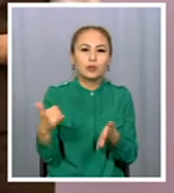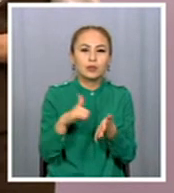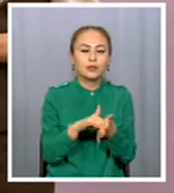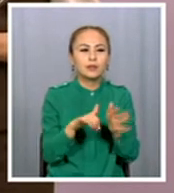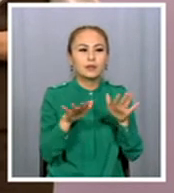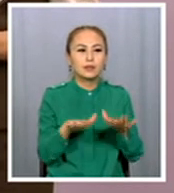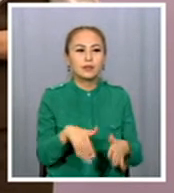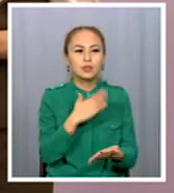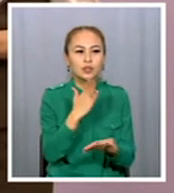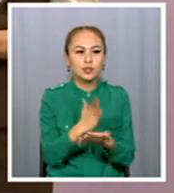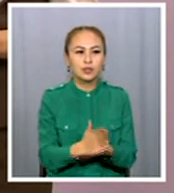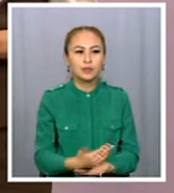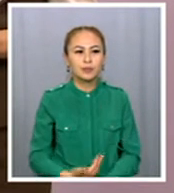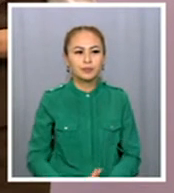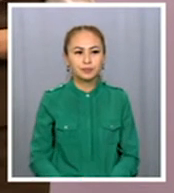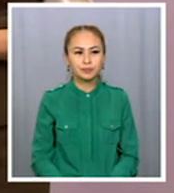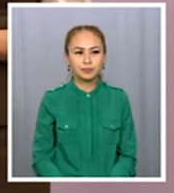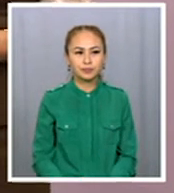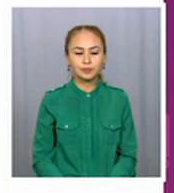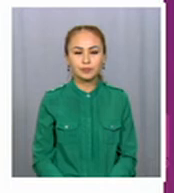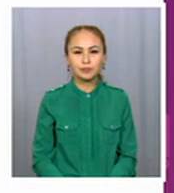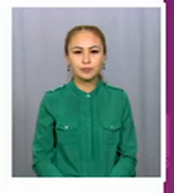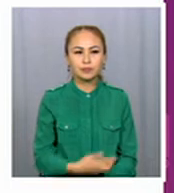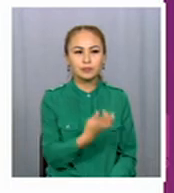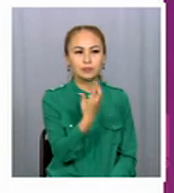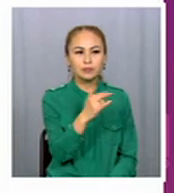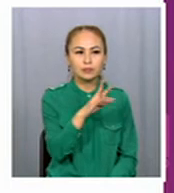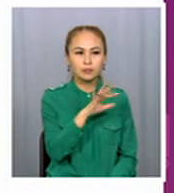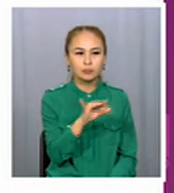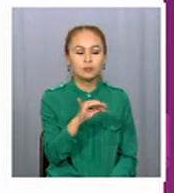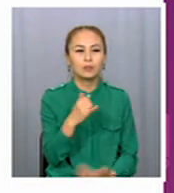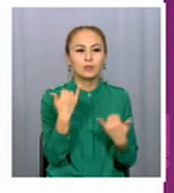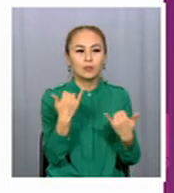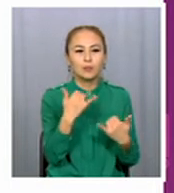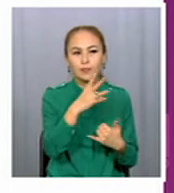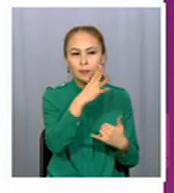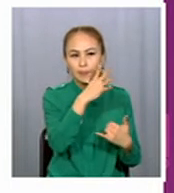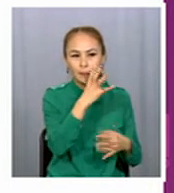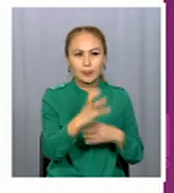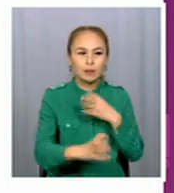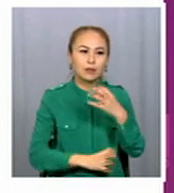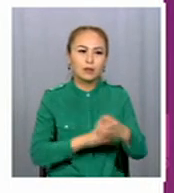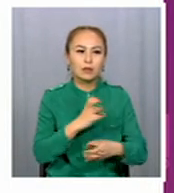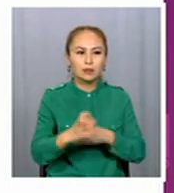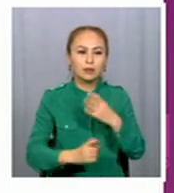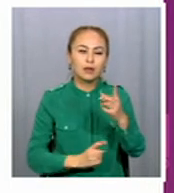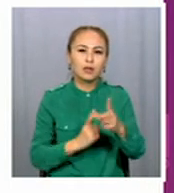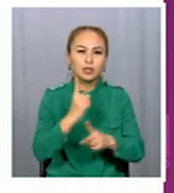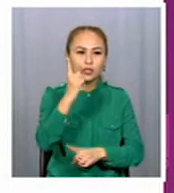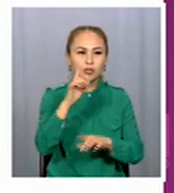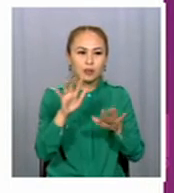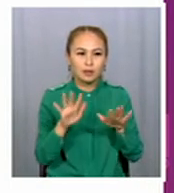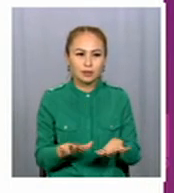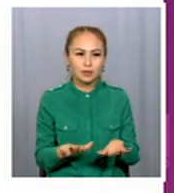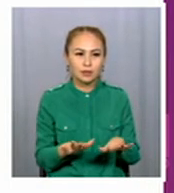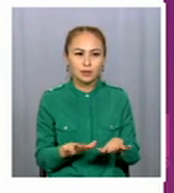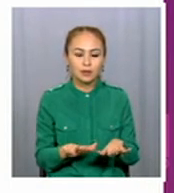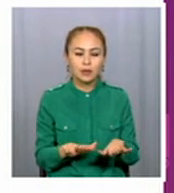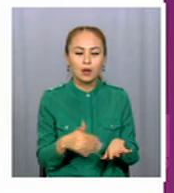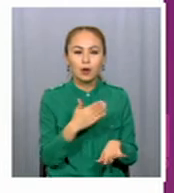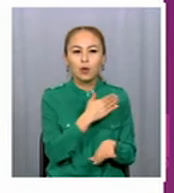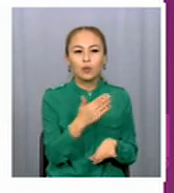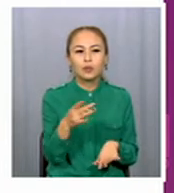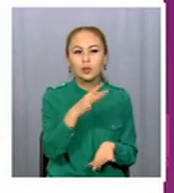техникалық құралдар орналасқан жер. Байқоңыр бүгінгі таңдағы халықаралық ғарыш